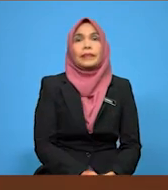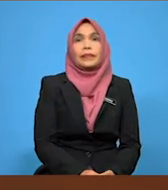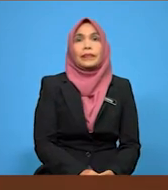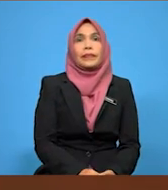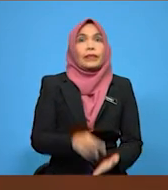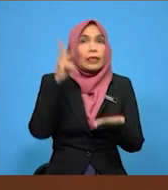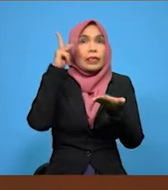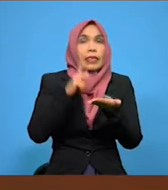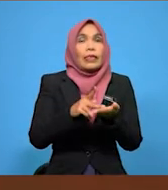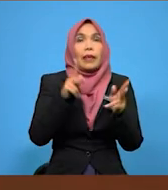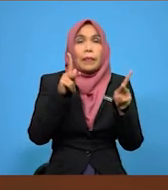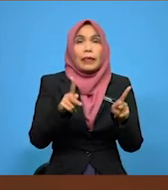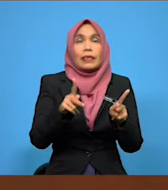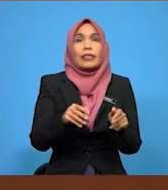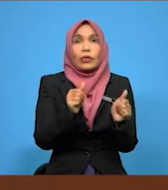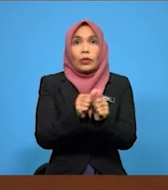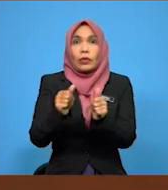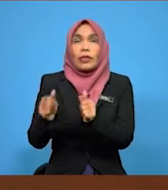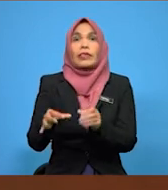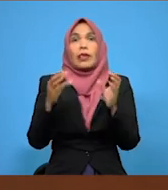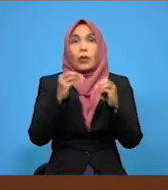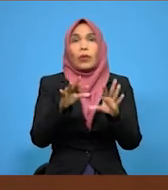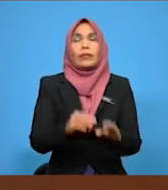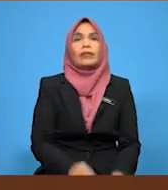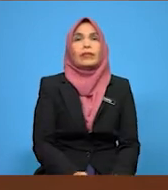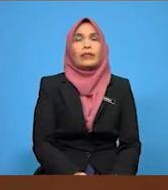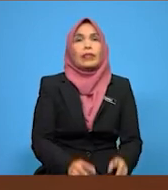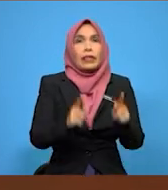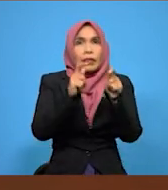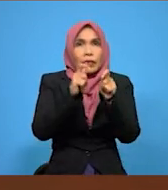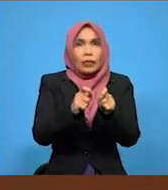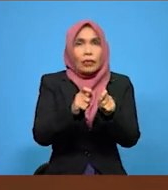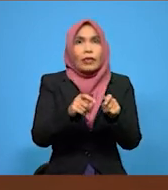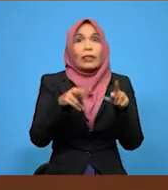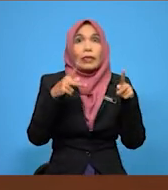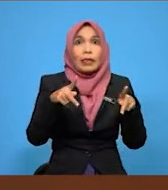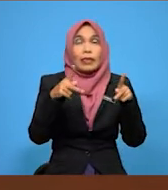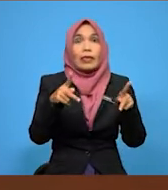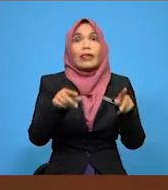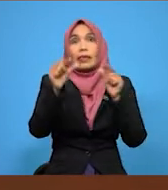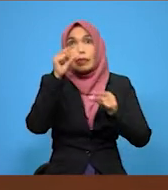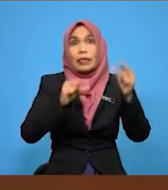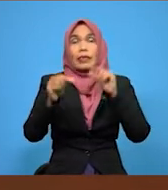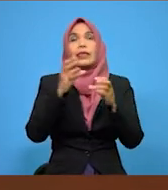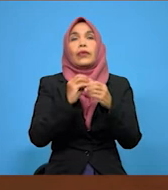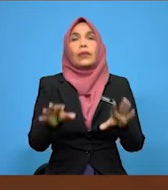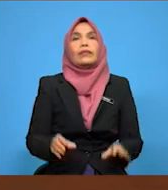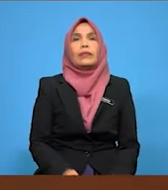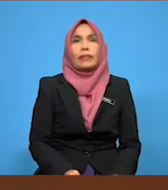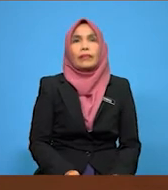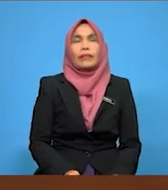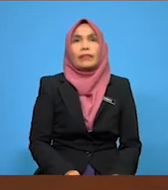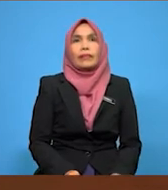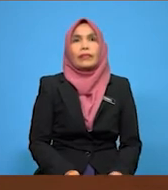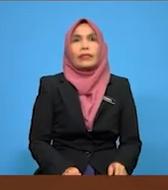pasti susunan telur di atas mesin grading, menentukan kaedah penggradan telur, mengamalkan